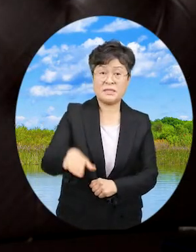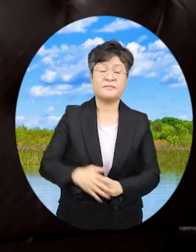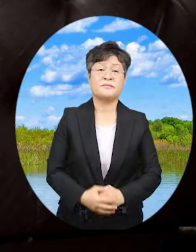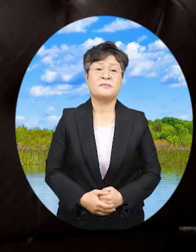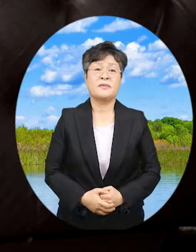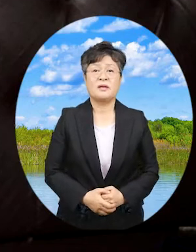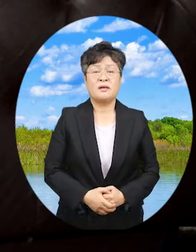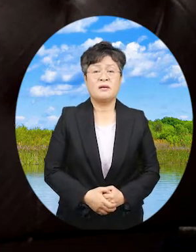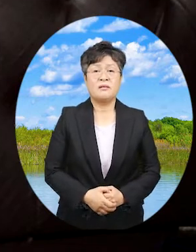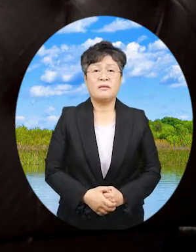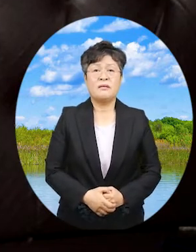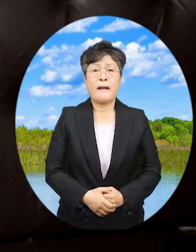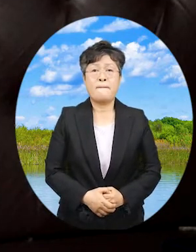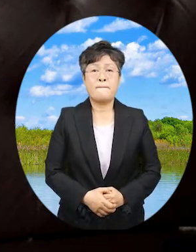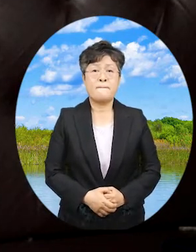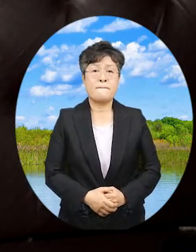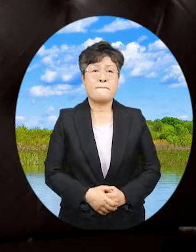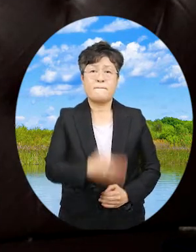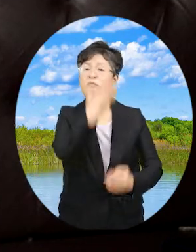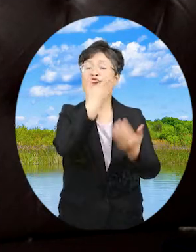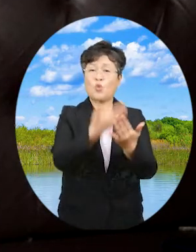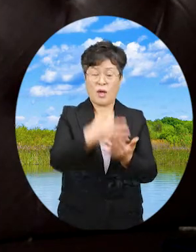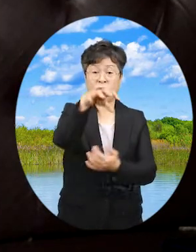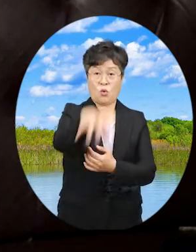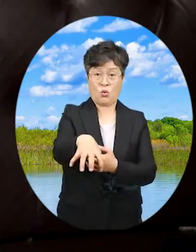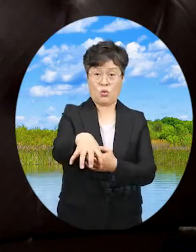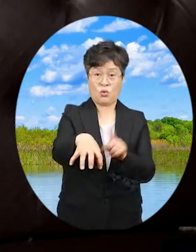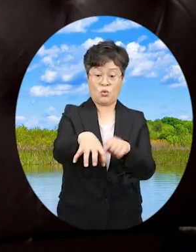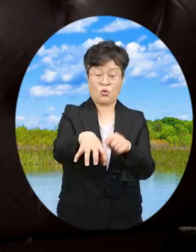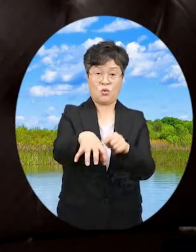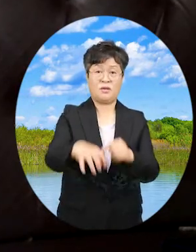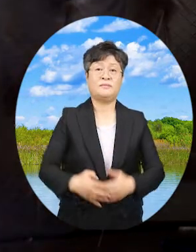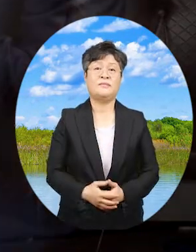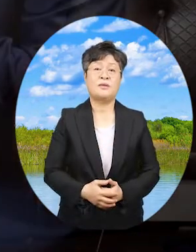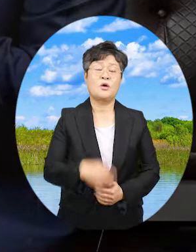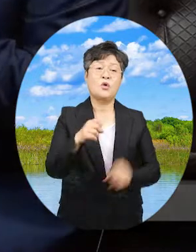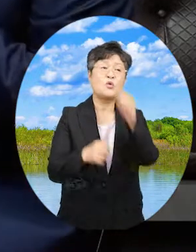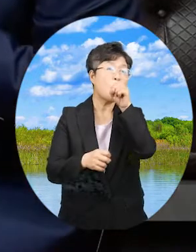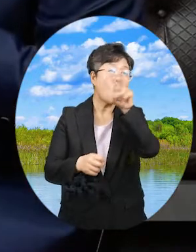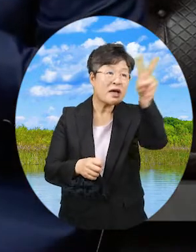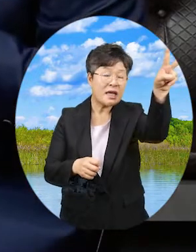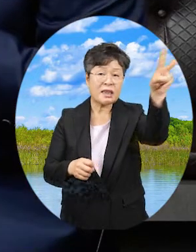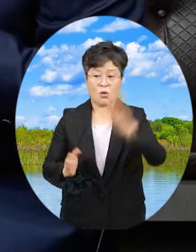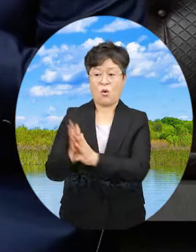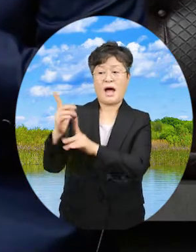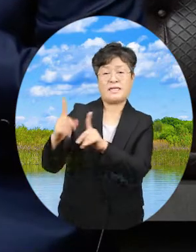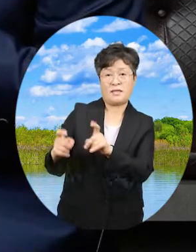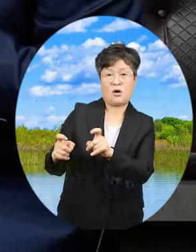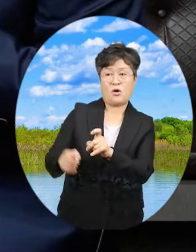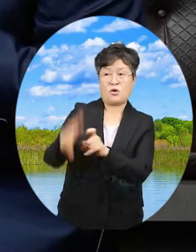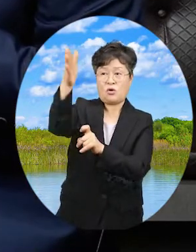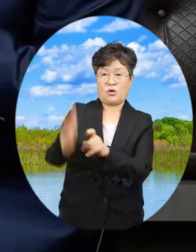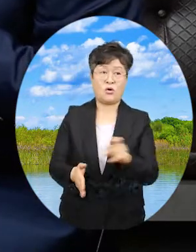원천 호수공원이로 예. 이제 변화가 됐는데 그러면 이제 산책로라든가 예. 이런 게 좀 많이 생겼어요. 예. 많이 생겼어요. 그러면 여러